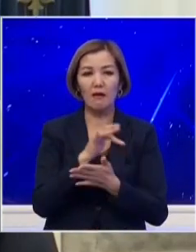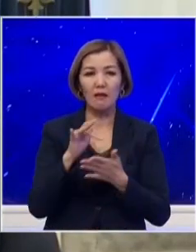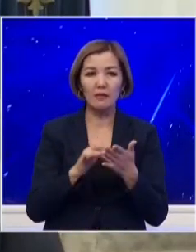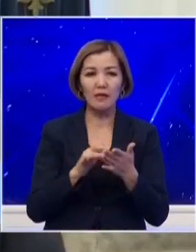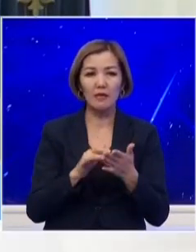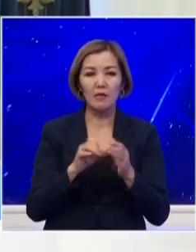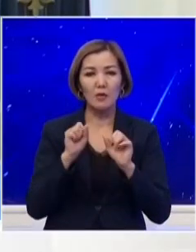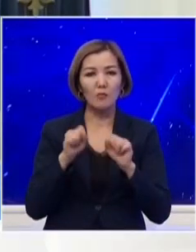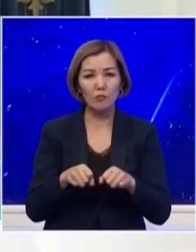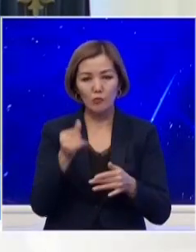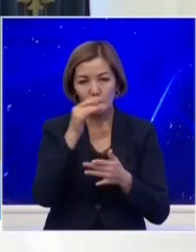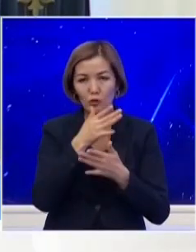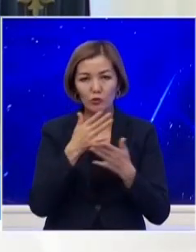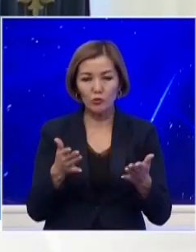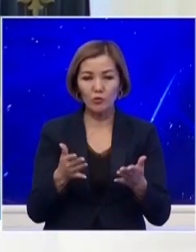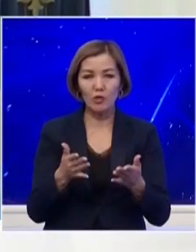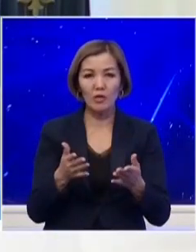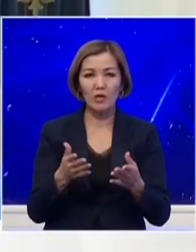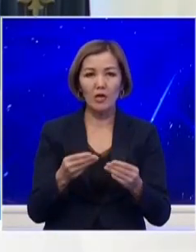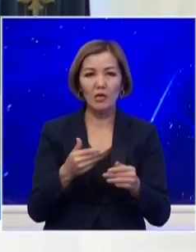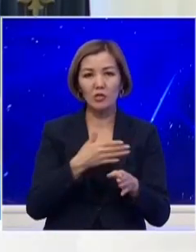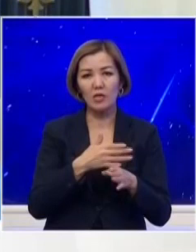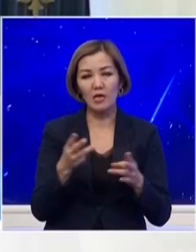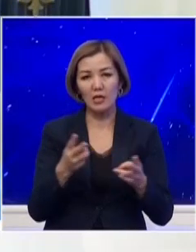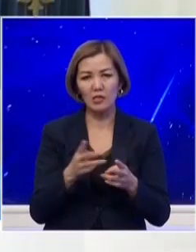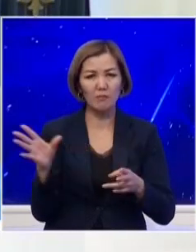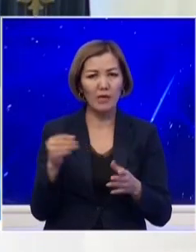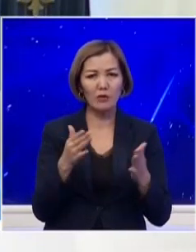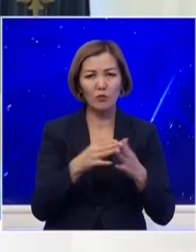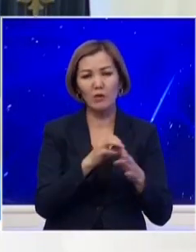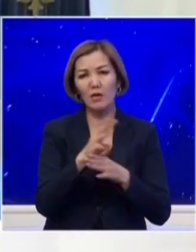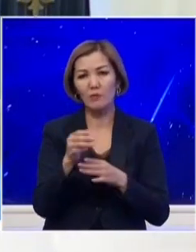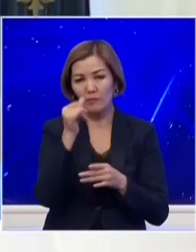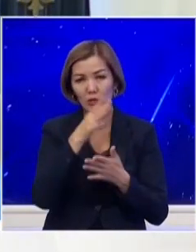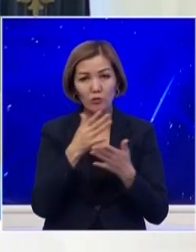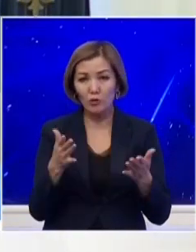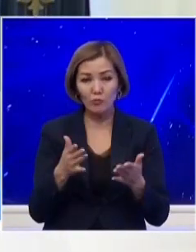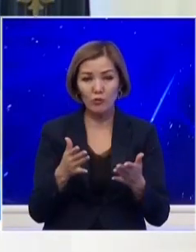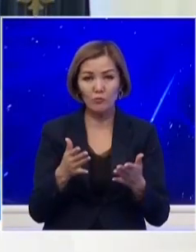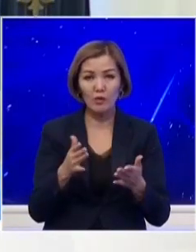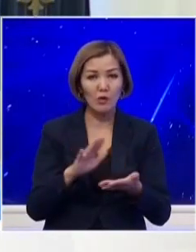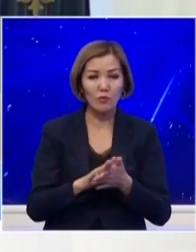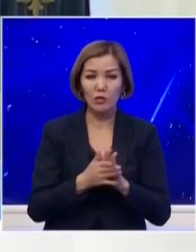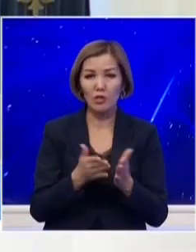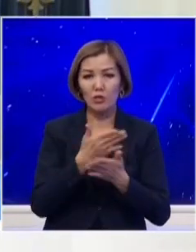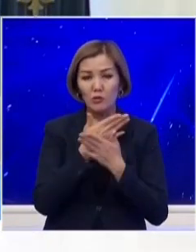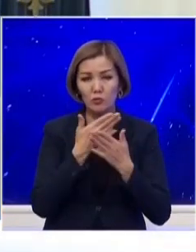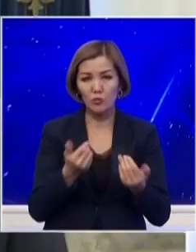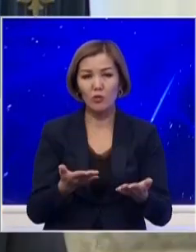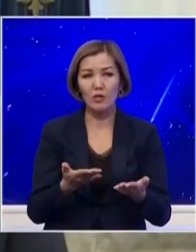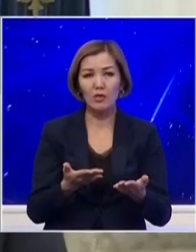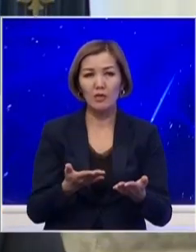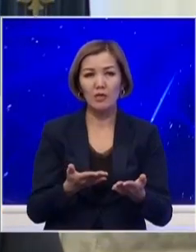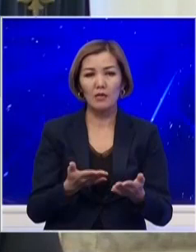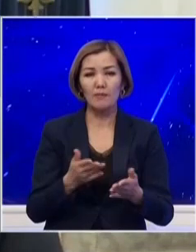мұндай мүмкіншілік жоқ болып тұр. Бәріне үй беру, тұрғын үймен қамтамасыз етуін. Бірақ біздің